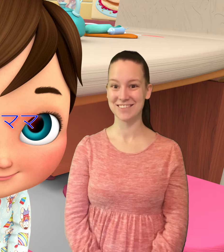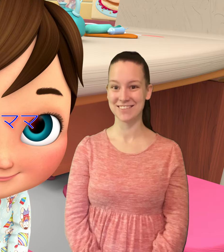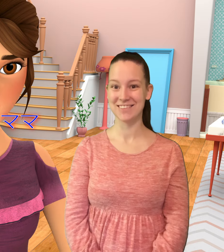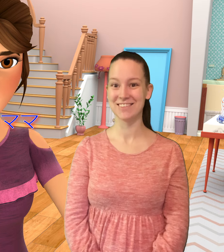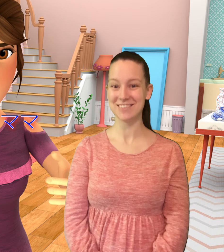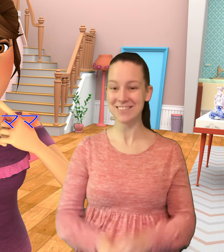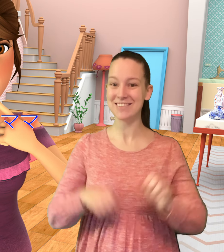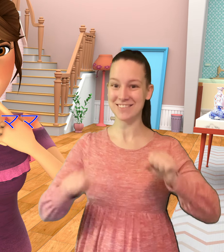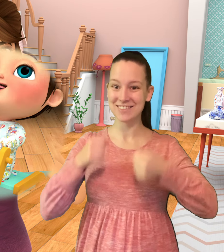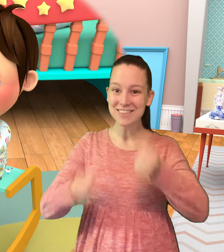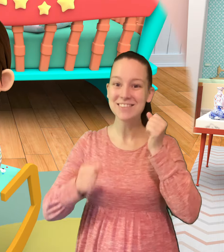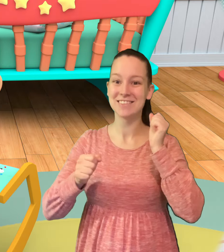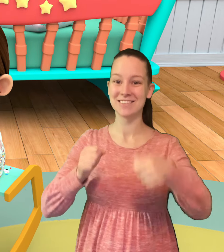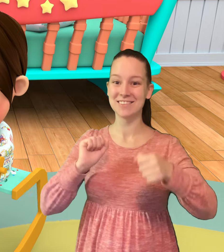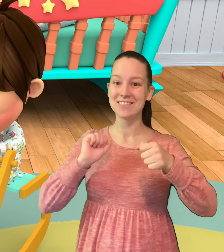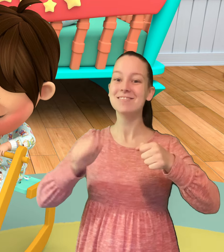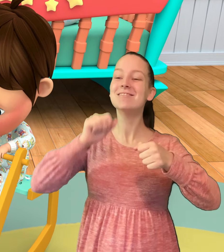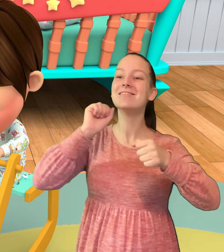にはい